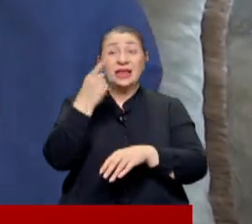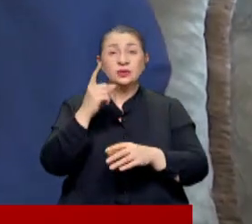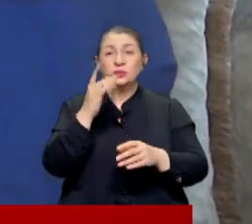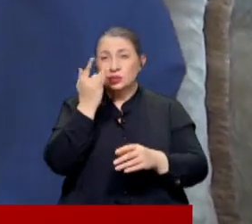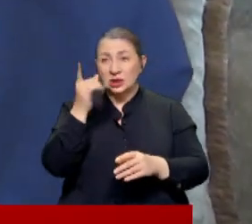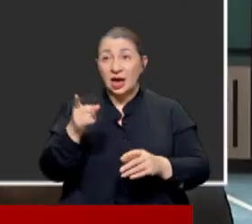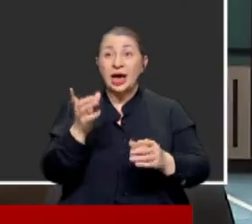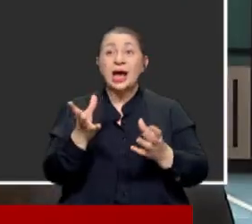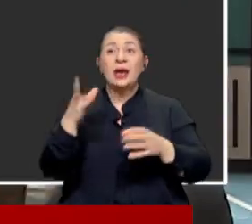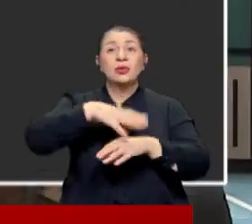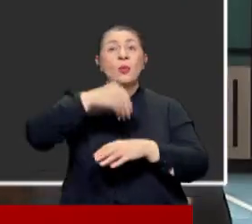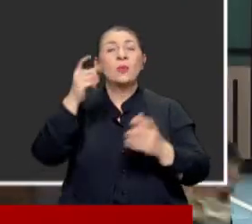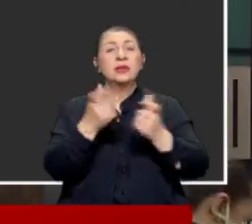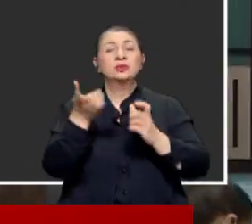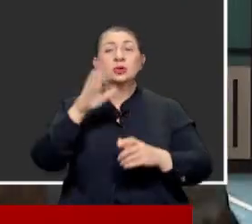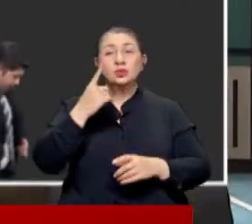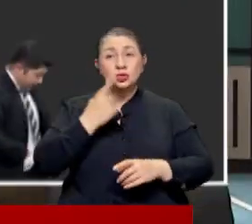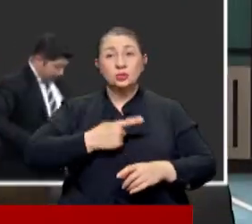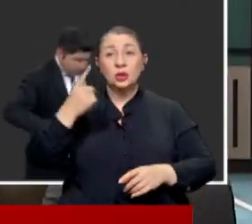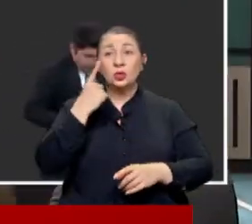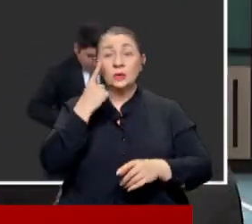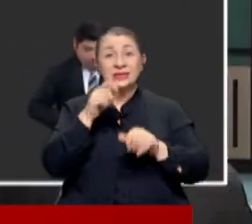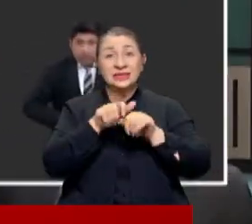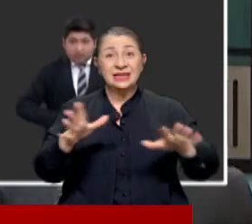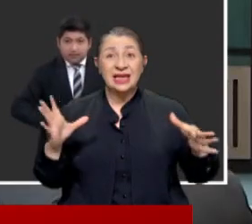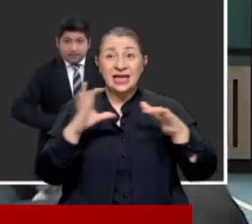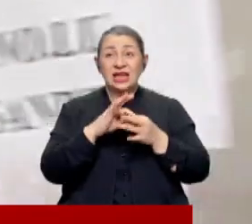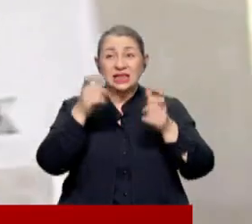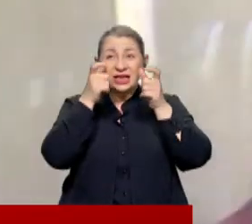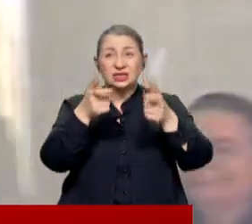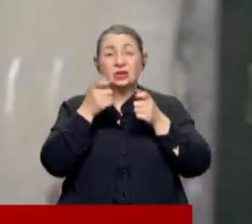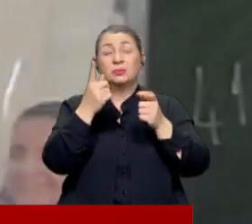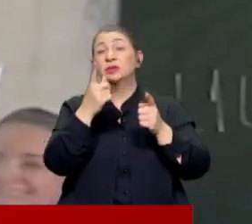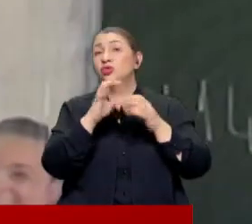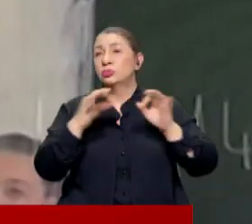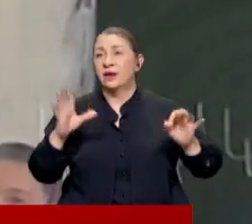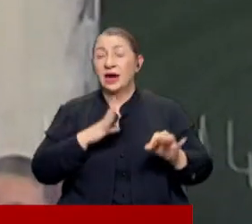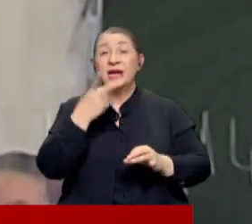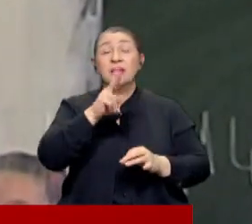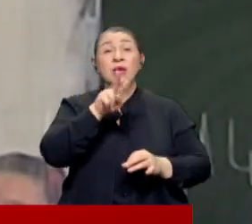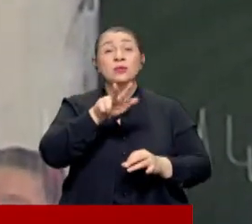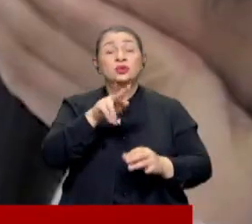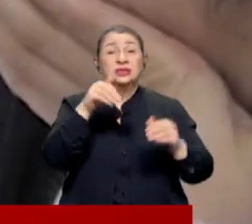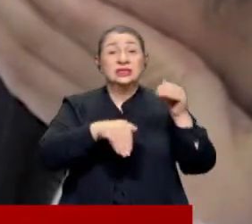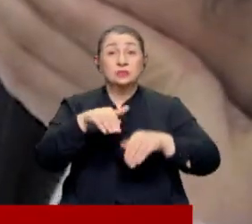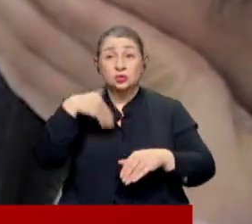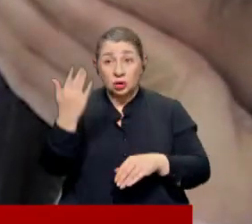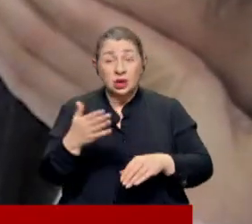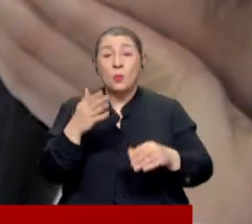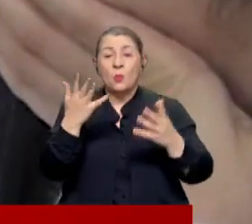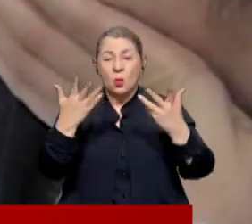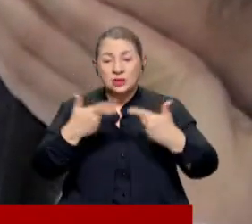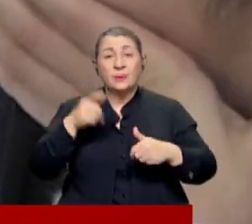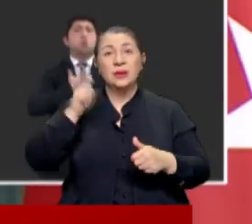Erdoğan kabine toplantısı sonrası Cumhurbaşkanlığı hükümet sistemi ile ilgili dikkat çekici bir cümle kurdu 2020/3 seçimi sonrası